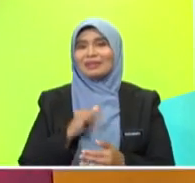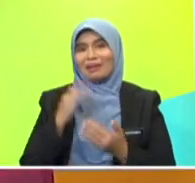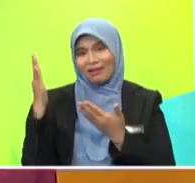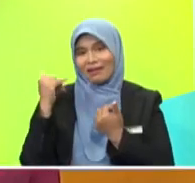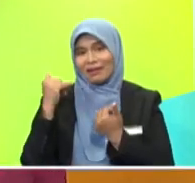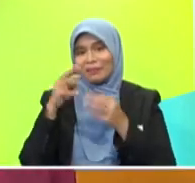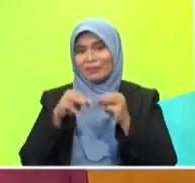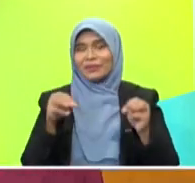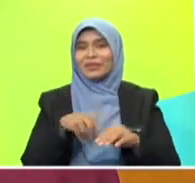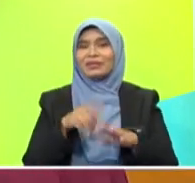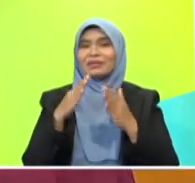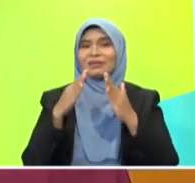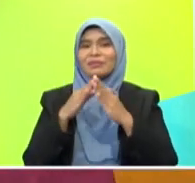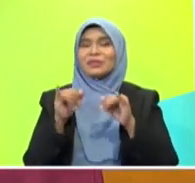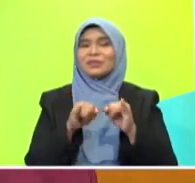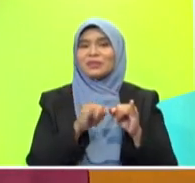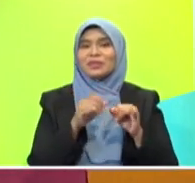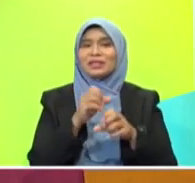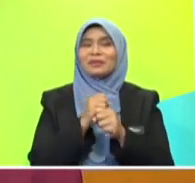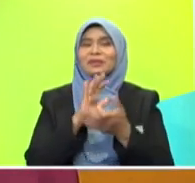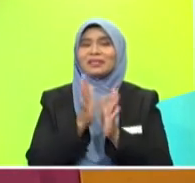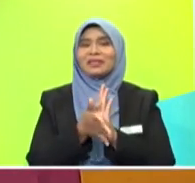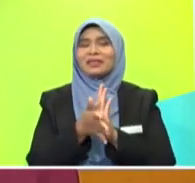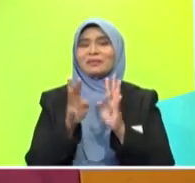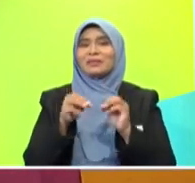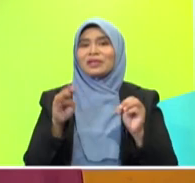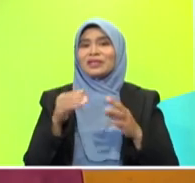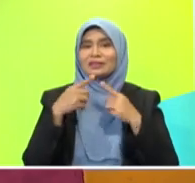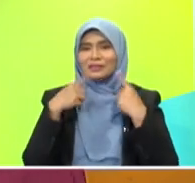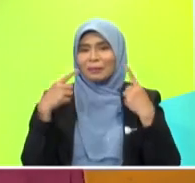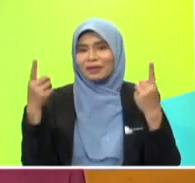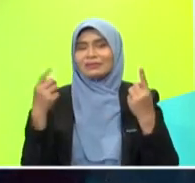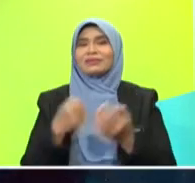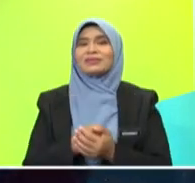di rumah juga dapat menjadi murid yang cemerlang